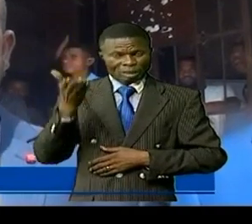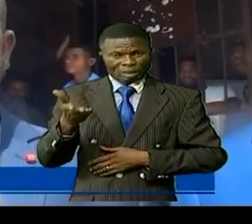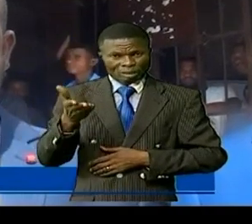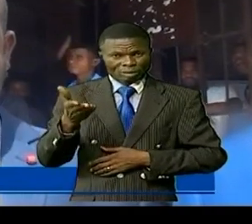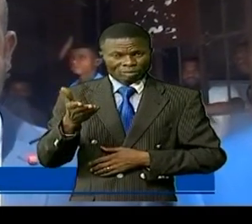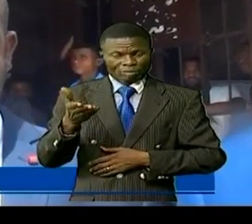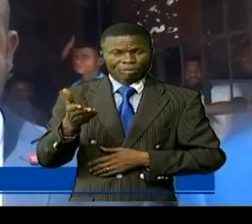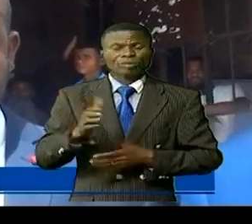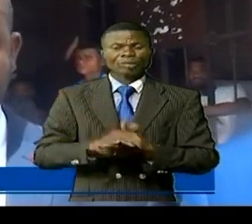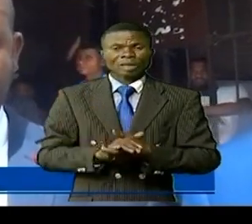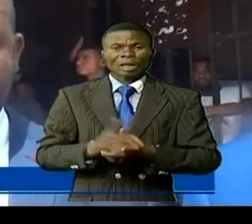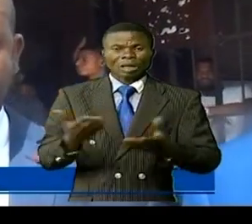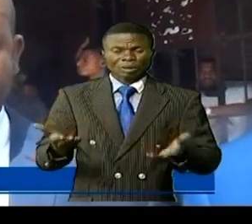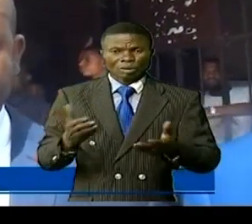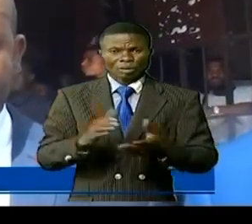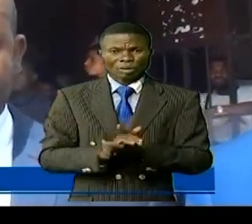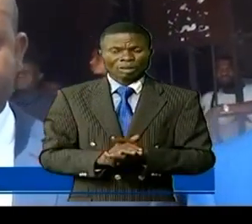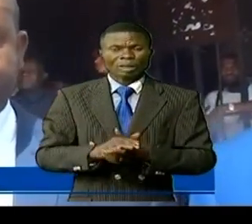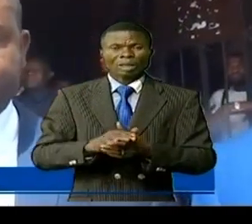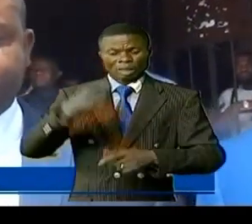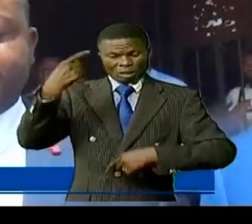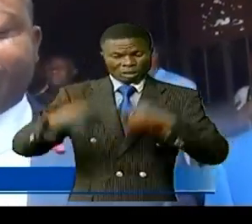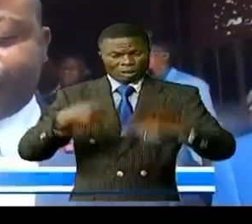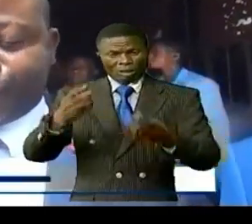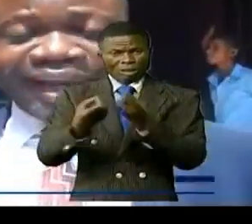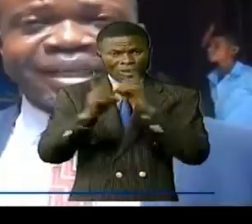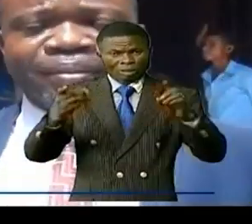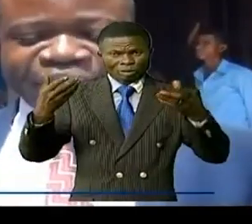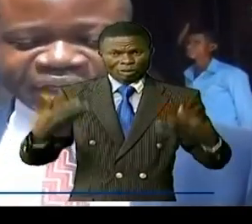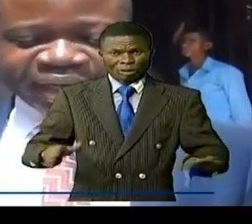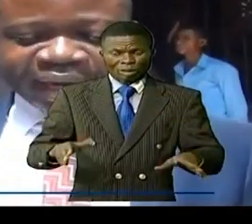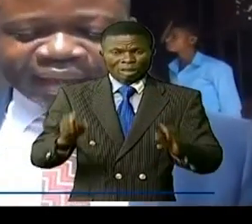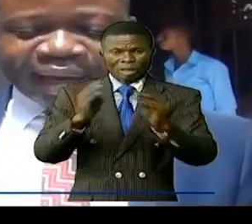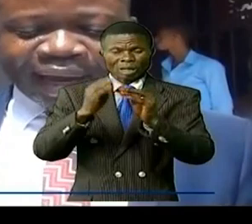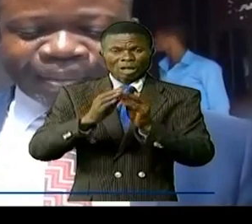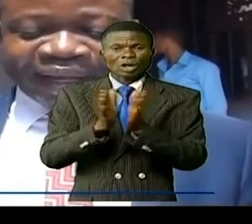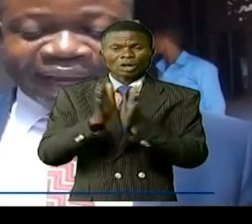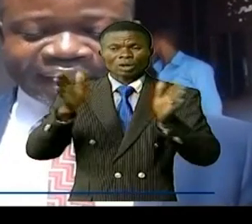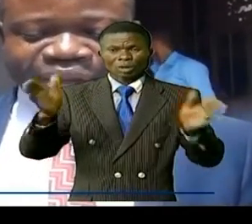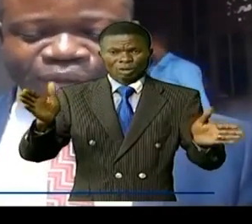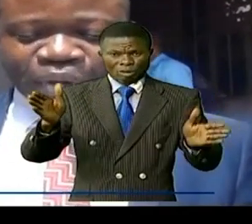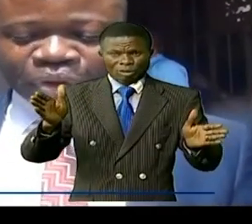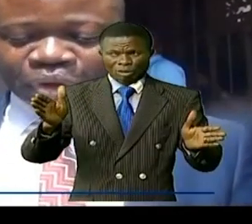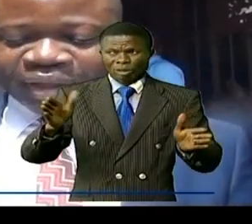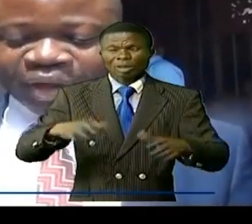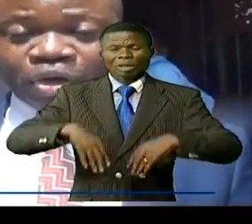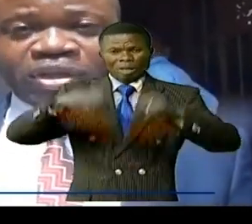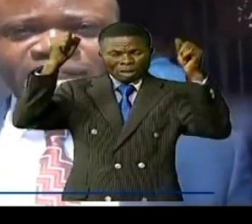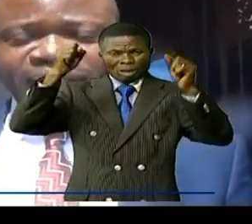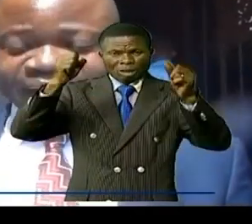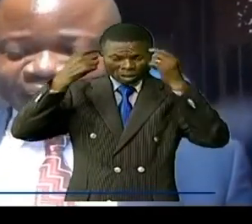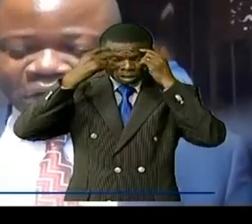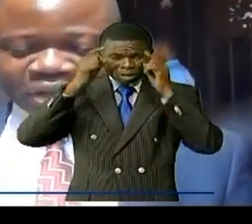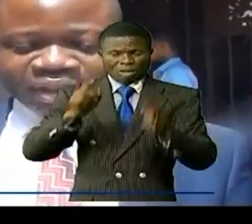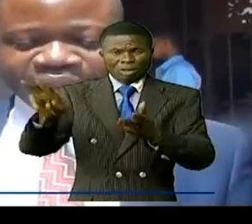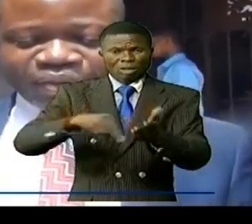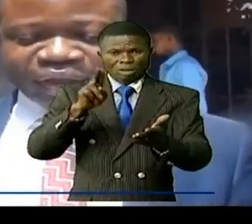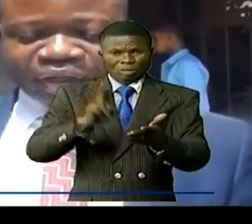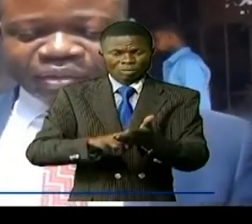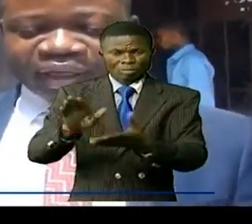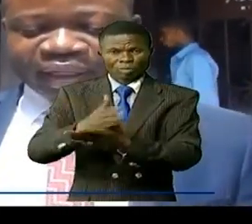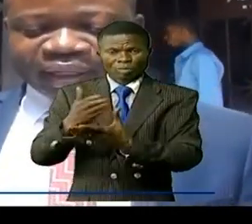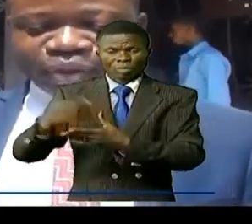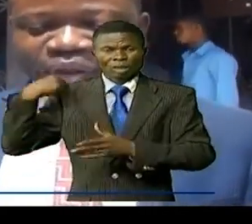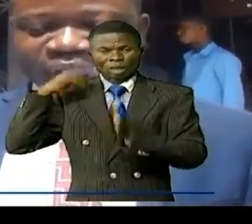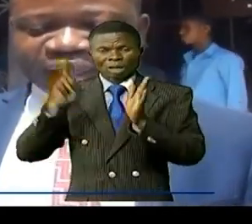APUKIN en sigle. Après débat et délibération, l'assemblée générale a pris acte du protocole d'accord signé entre le